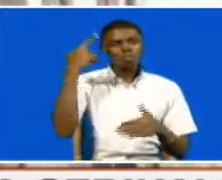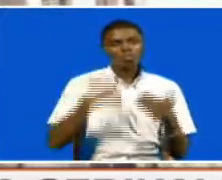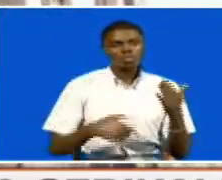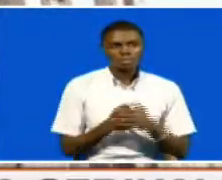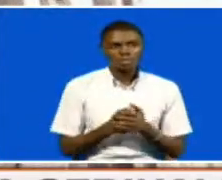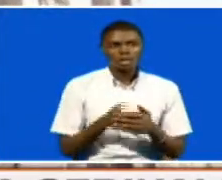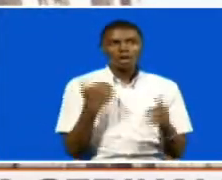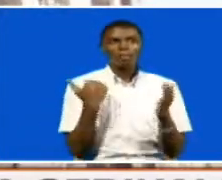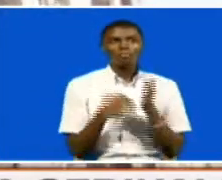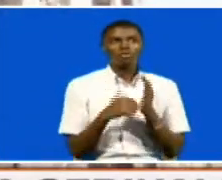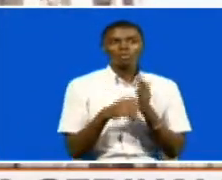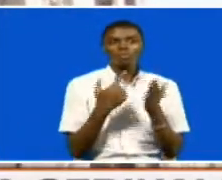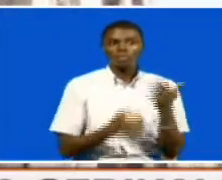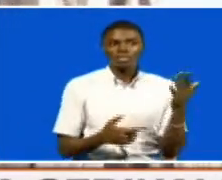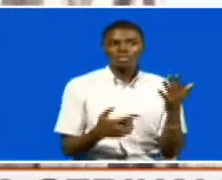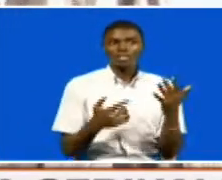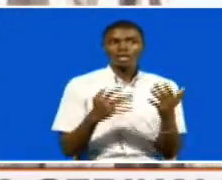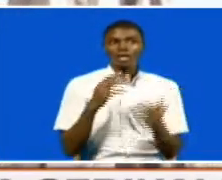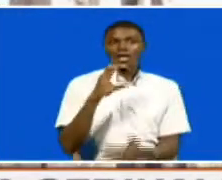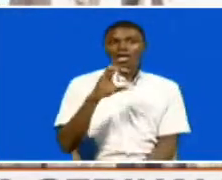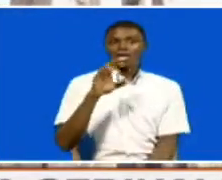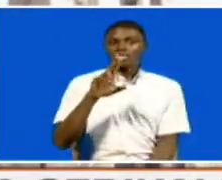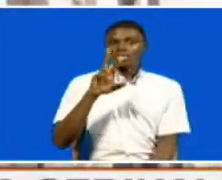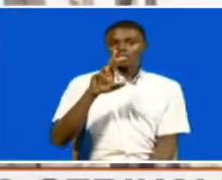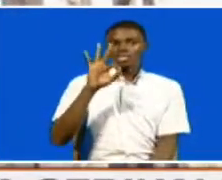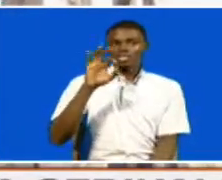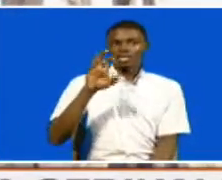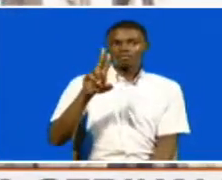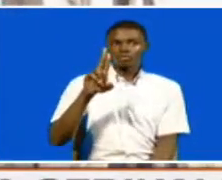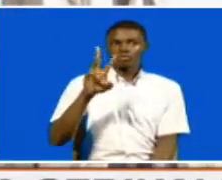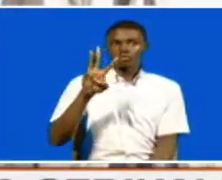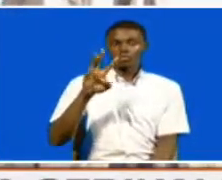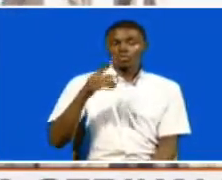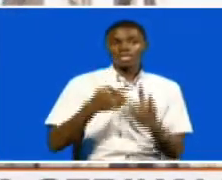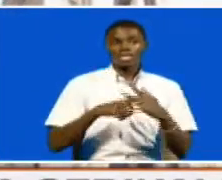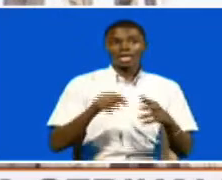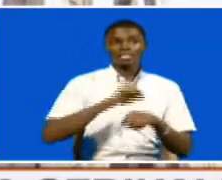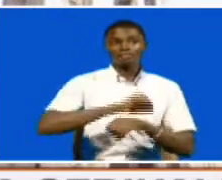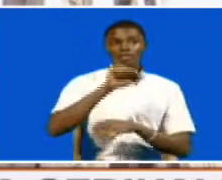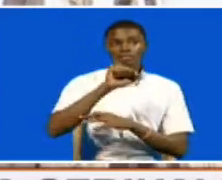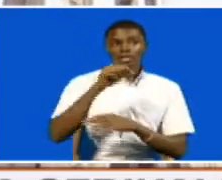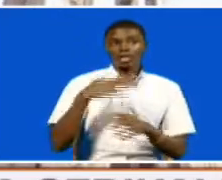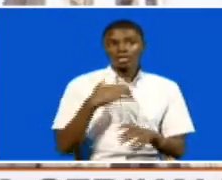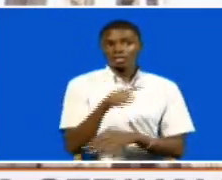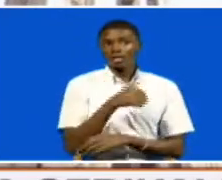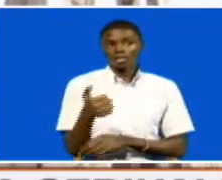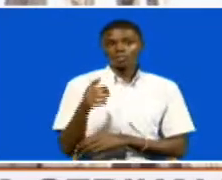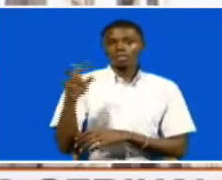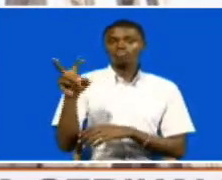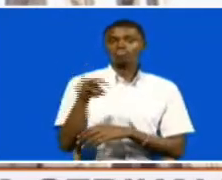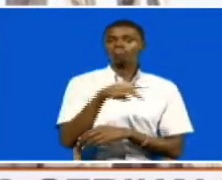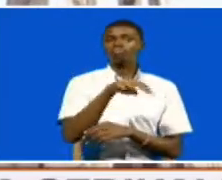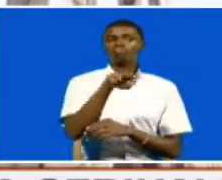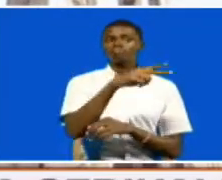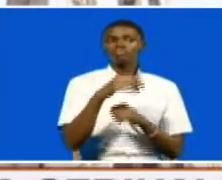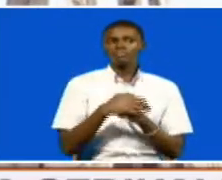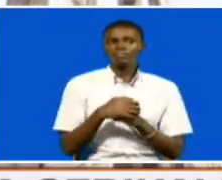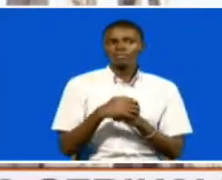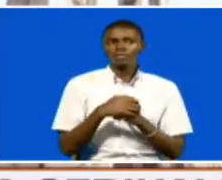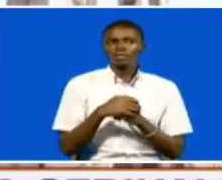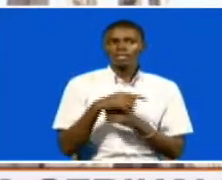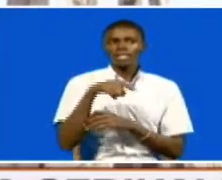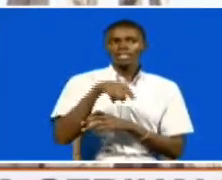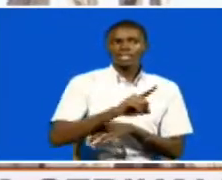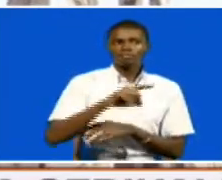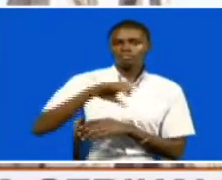hapa ni hii kavyo ambayo inaanza 5. Na hao maafisa ambao wameweza kutumwa kufanya hiyo shughuli ya kafyu haongefuata kuwa kwa hiyo